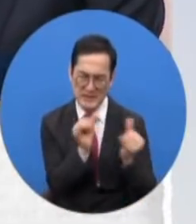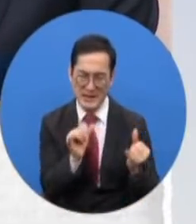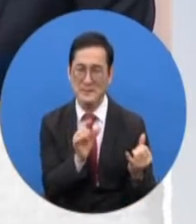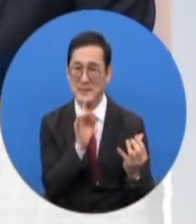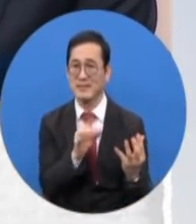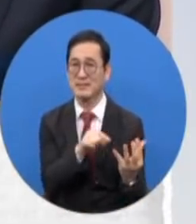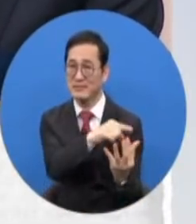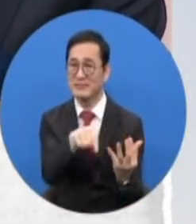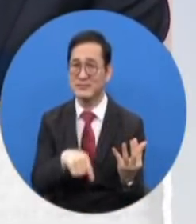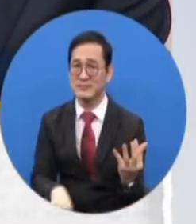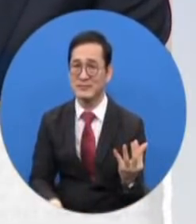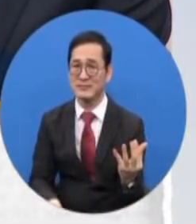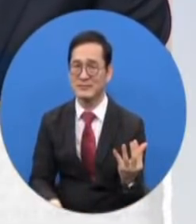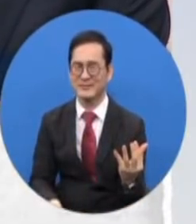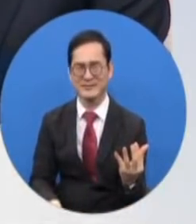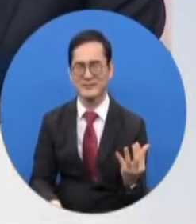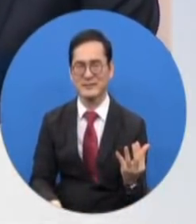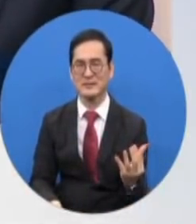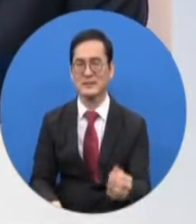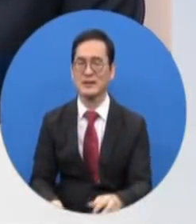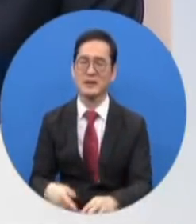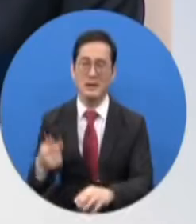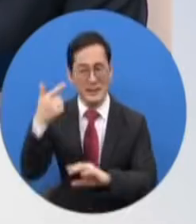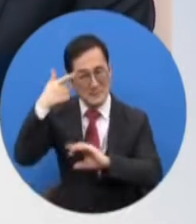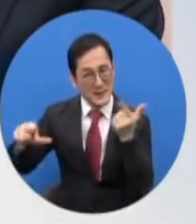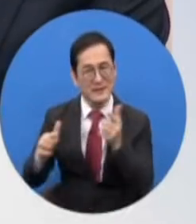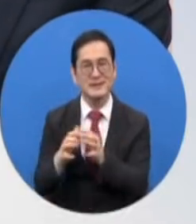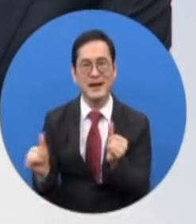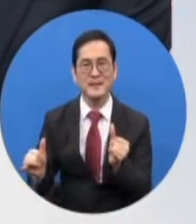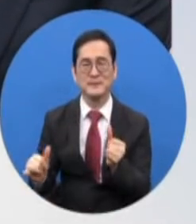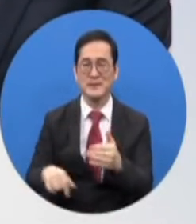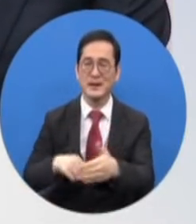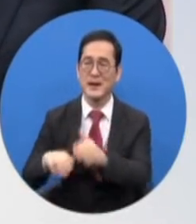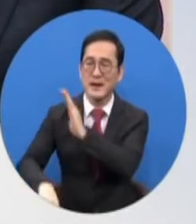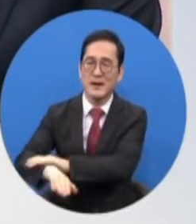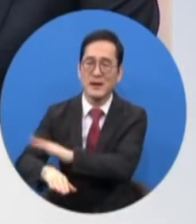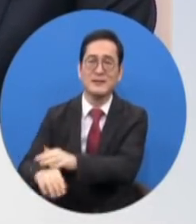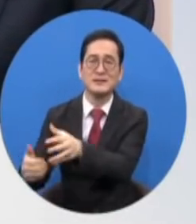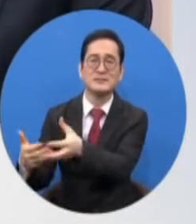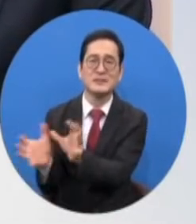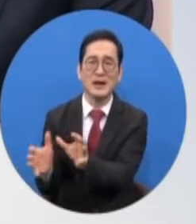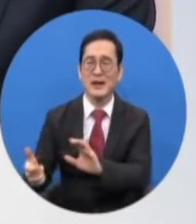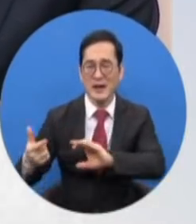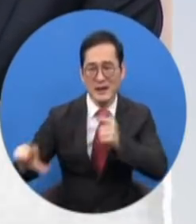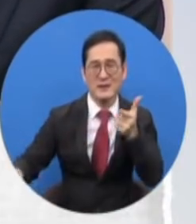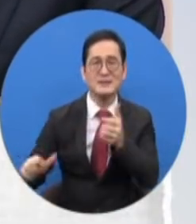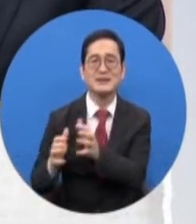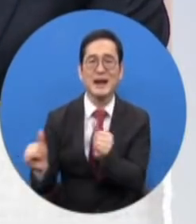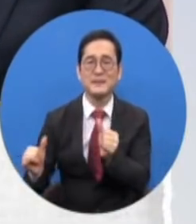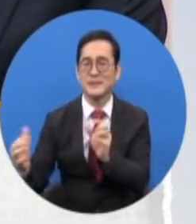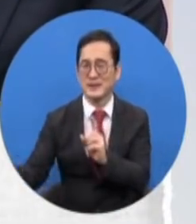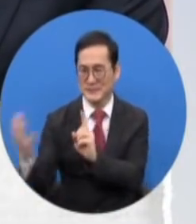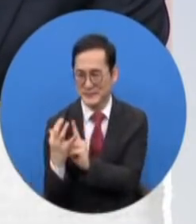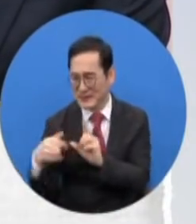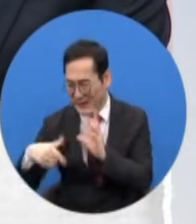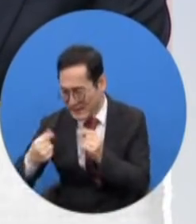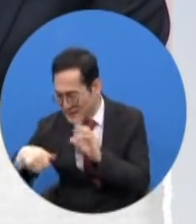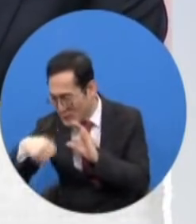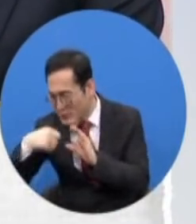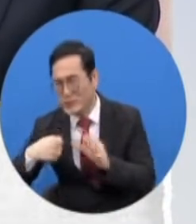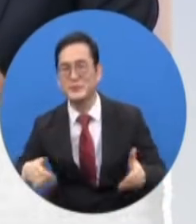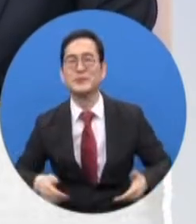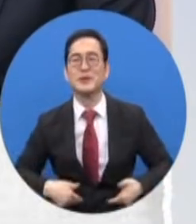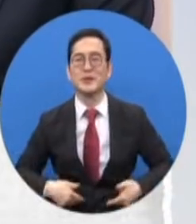정책에 반대하는 뭐 전문가 그룹들을 만나는 게 혼밥하지 않기 핵심이겠죠. 그게 첫 번째인 거고 두 번째가 박정하 전 대변인이 말한